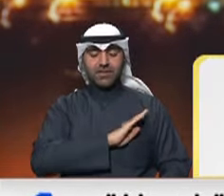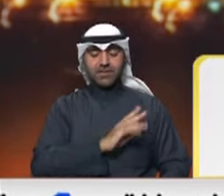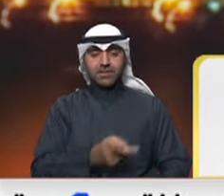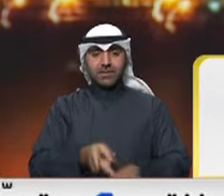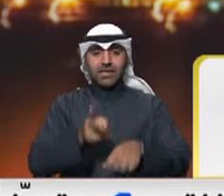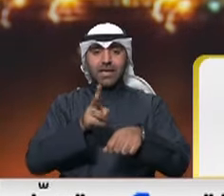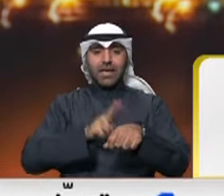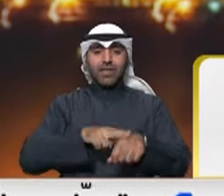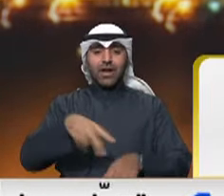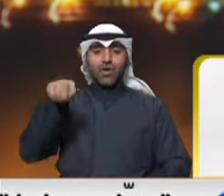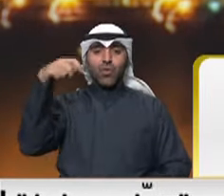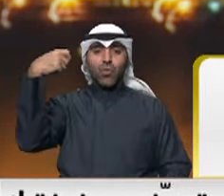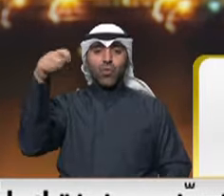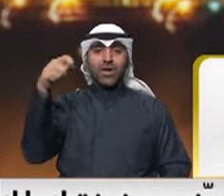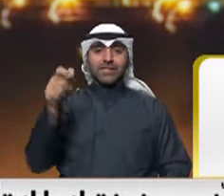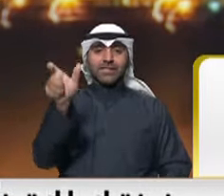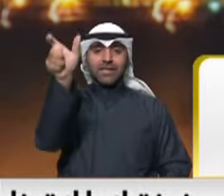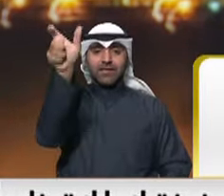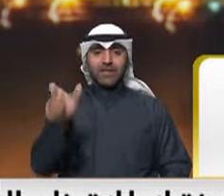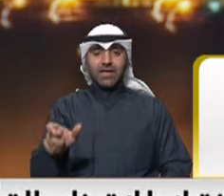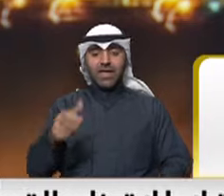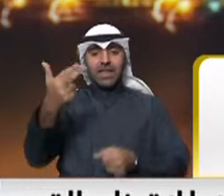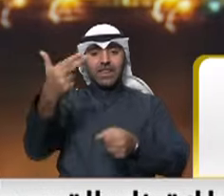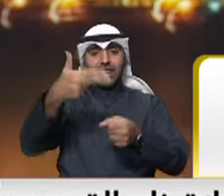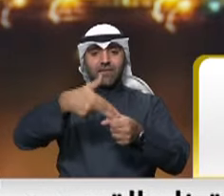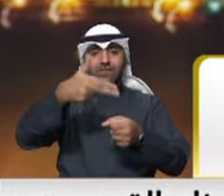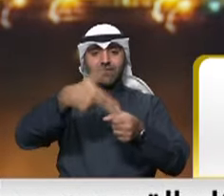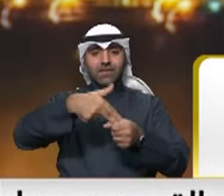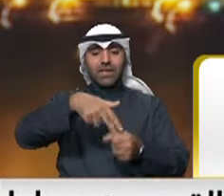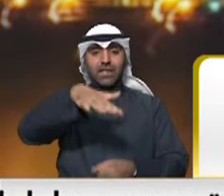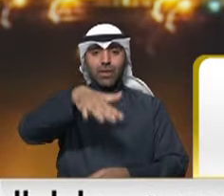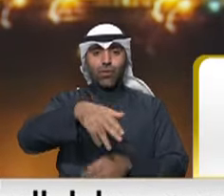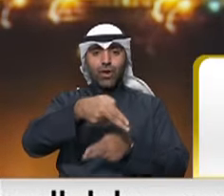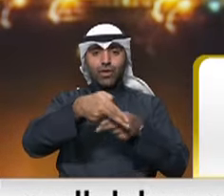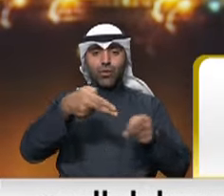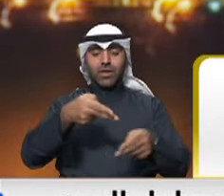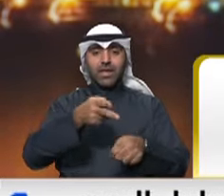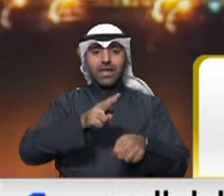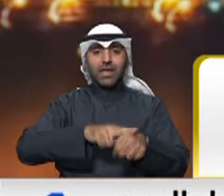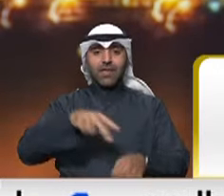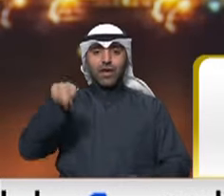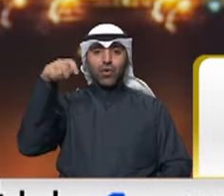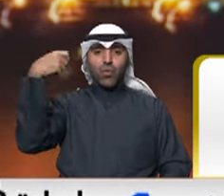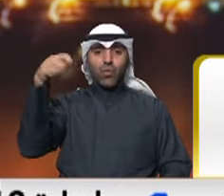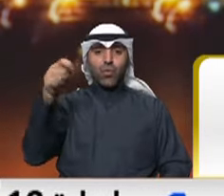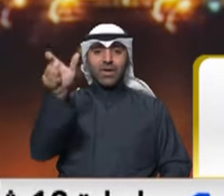ومعالي رئيس ديوان رئيس مجلس الوزراء عبد العزيز دخيل الدخيل، وسعادة القائم